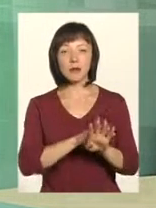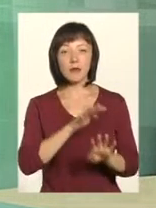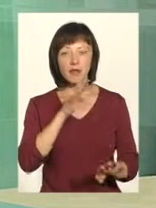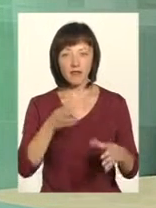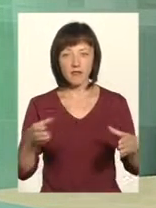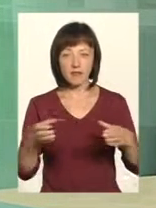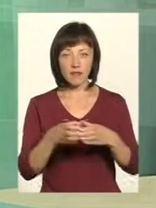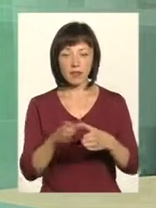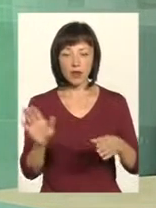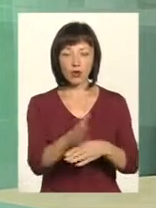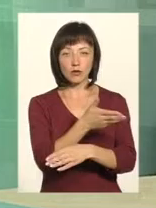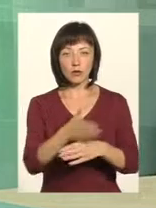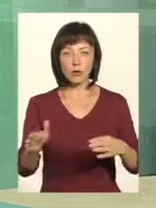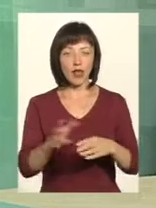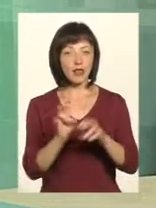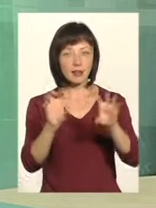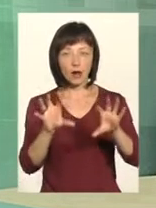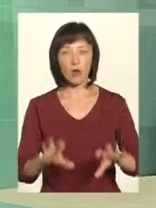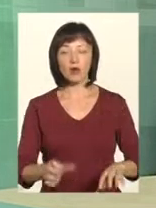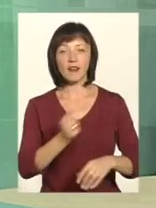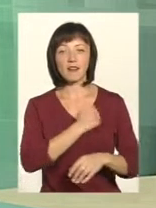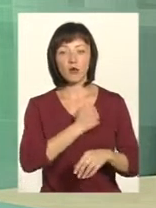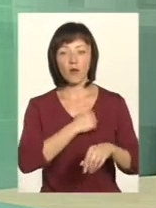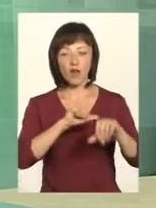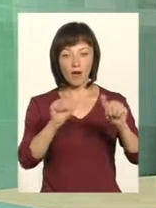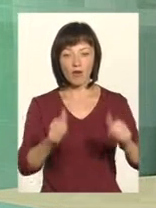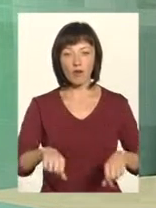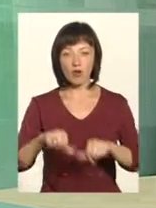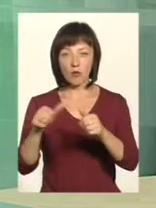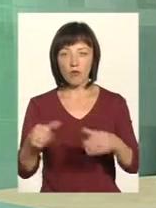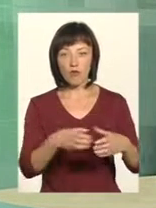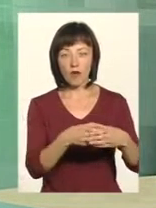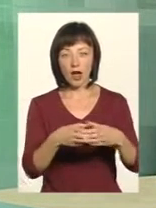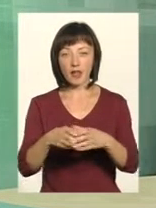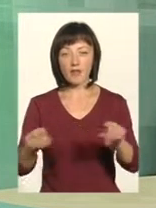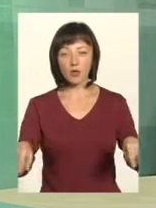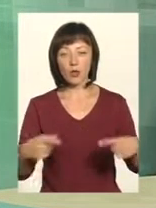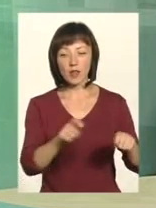розформування незаконних військових формувань, відновлення